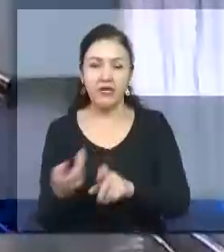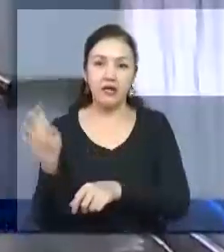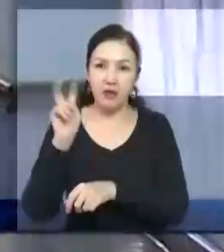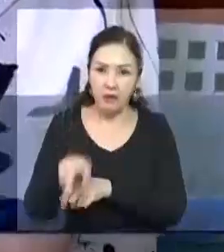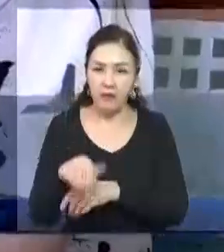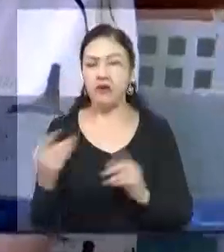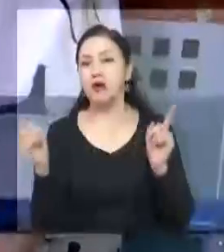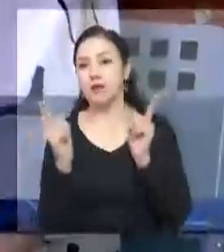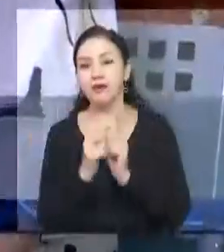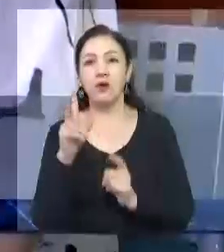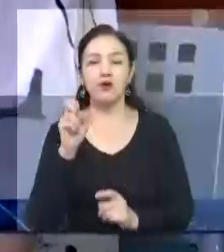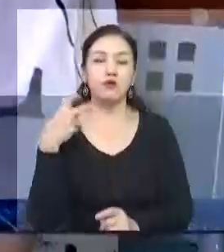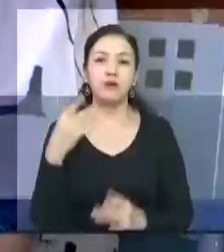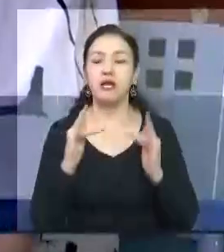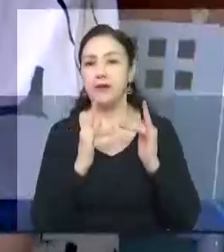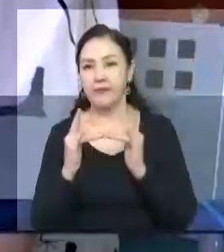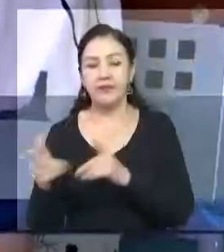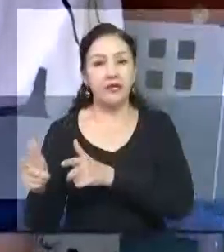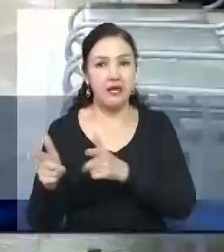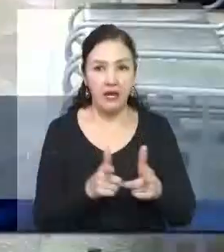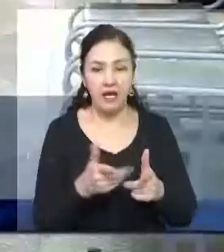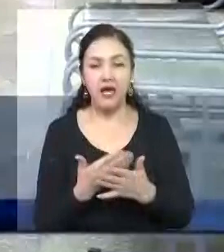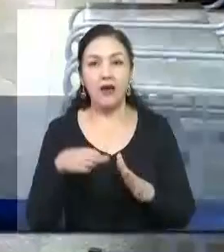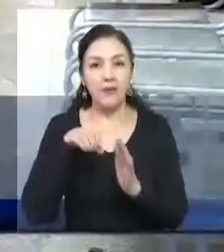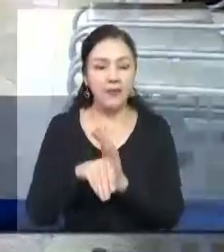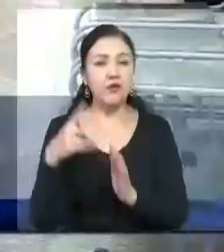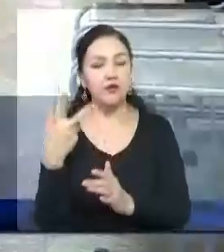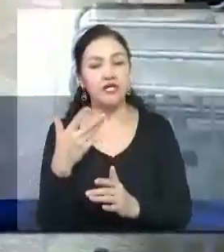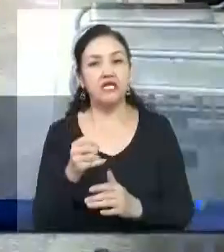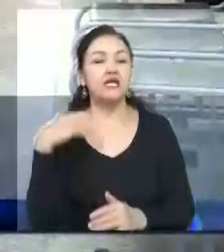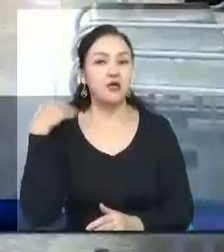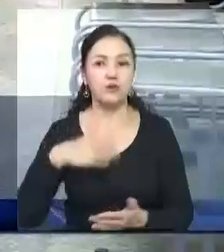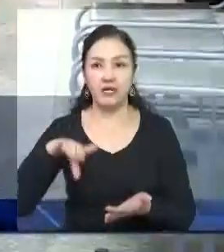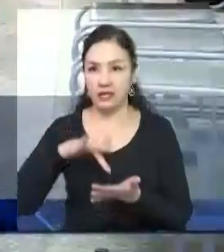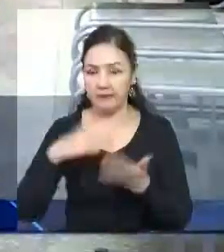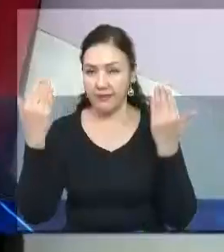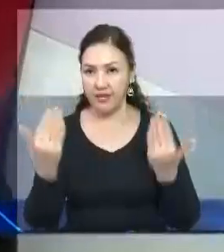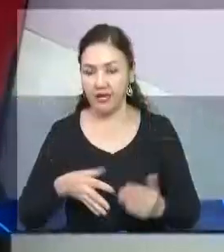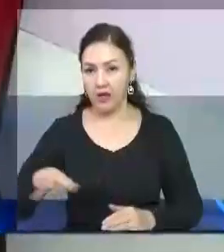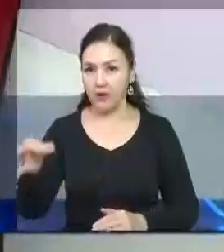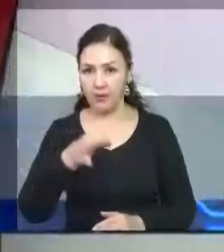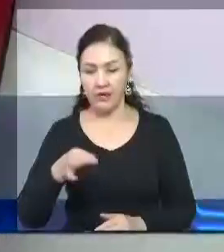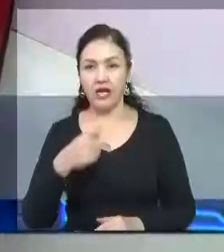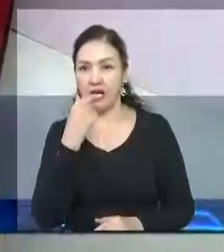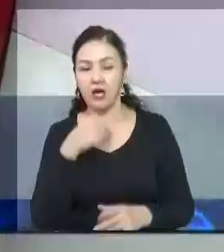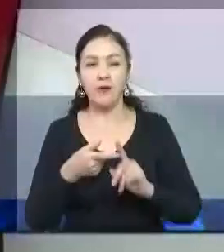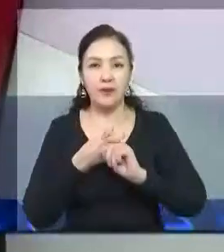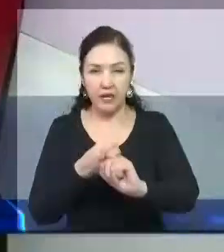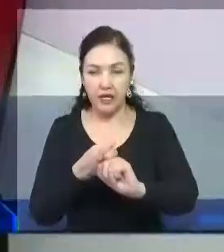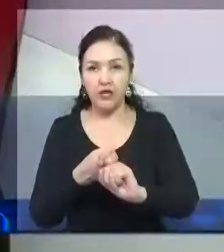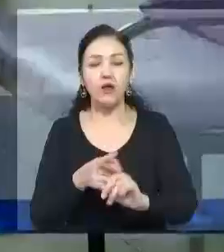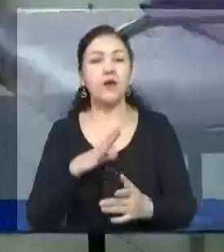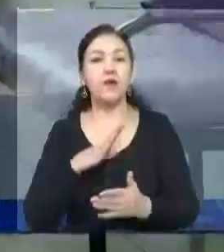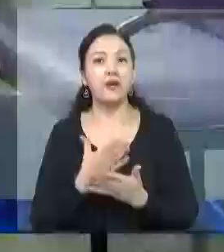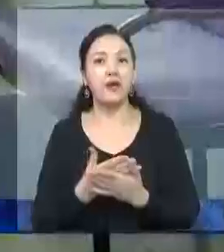келгендерді қабылдайтын 312 төсек орын дайын тұр. Оның 3-тен 2-сі Ақтөбе қаласында. Бүгінде облыс бойынша қызылша жұқтырған деген